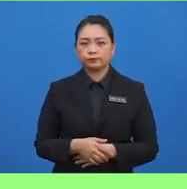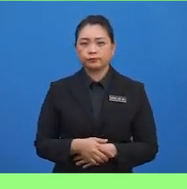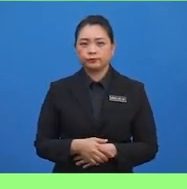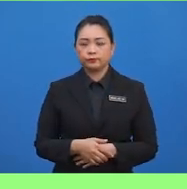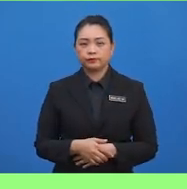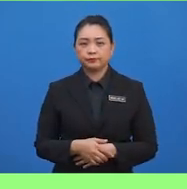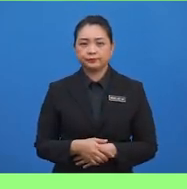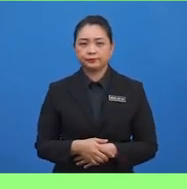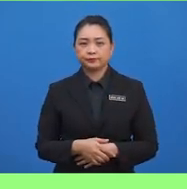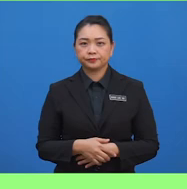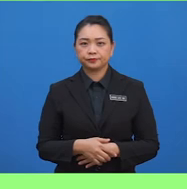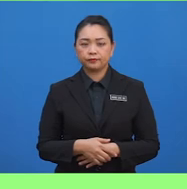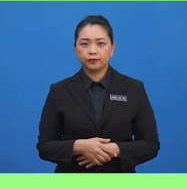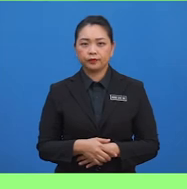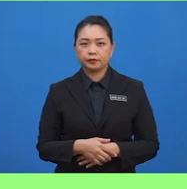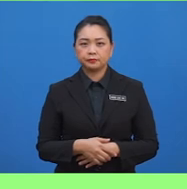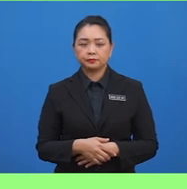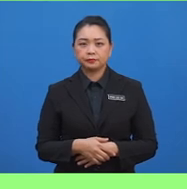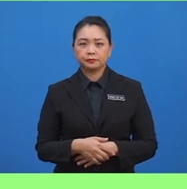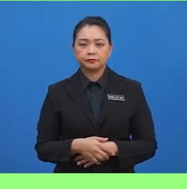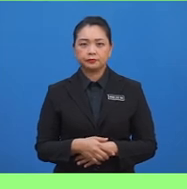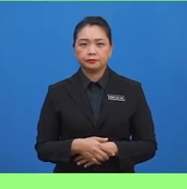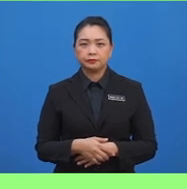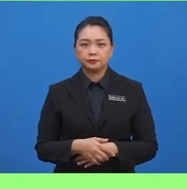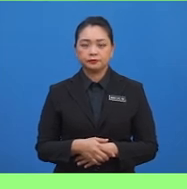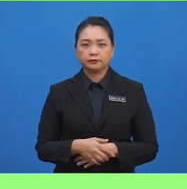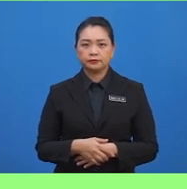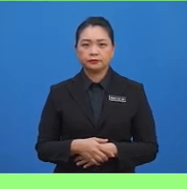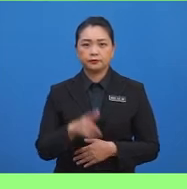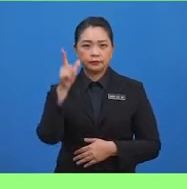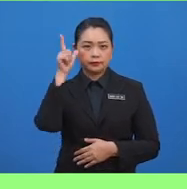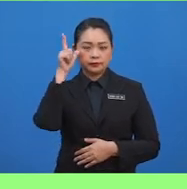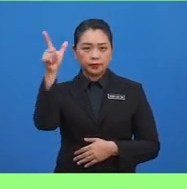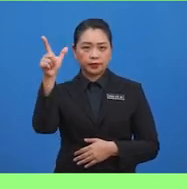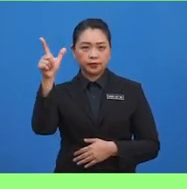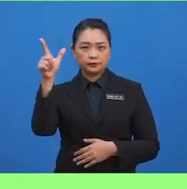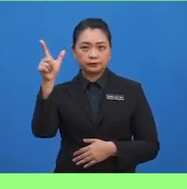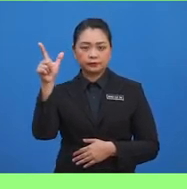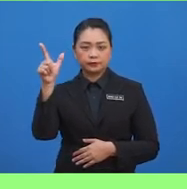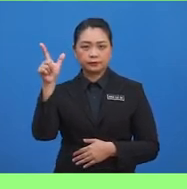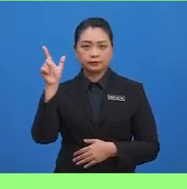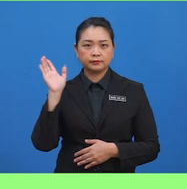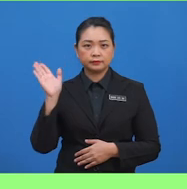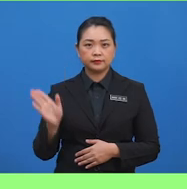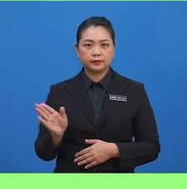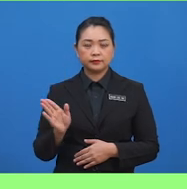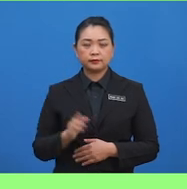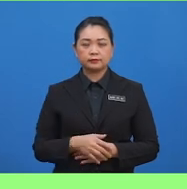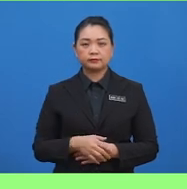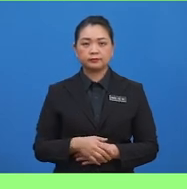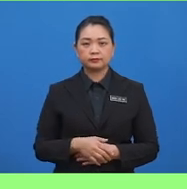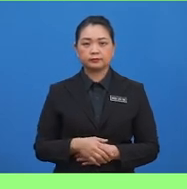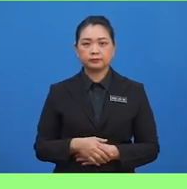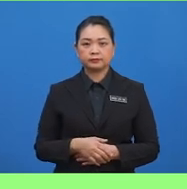baris lihat syair rangkap kedua Hai setiap baris